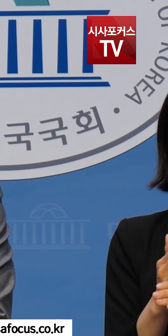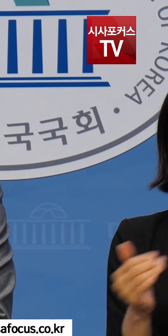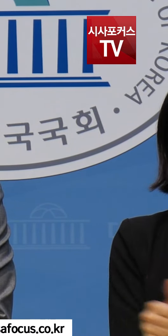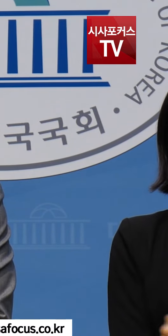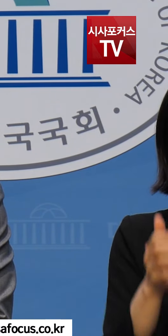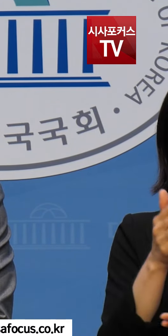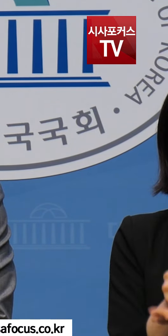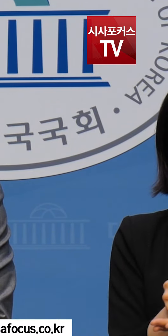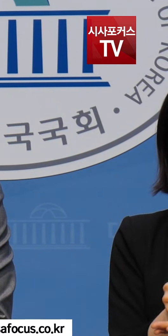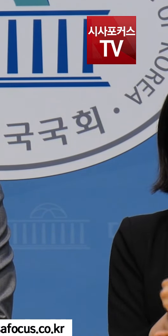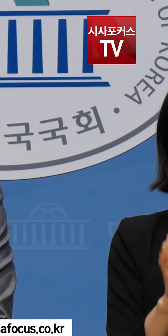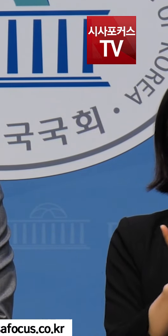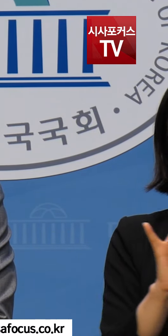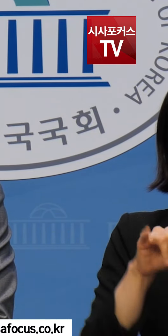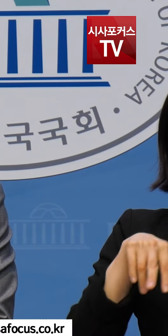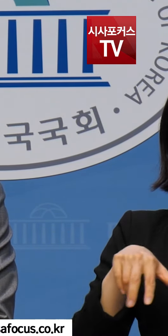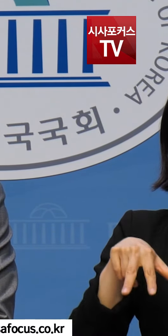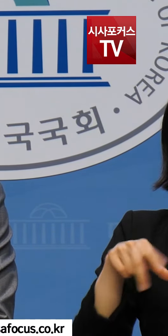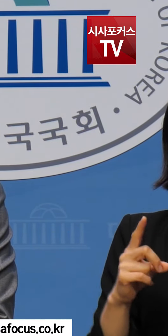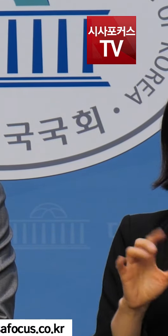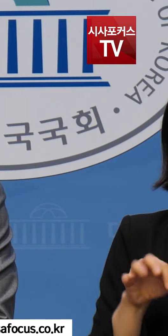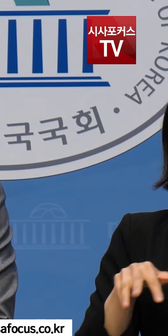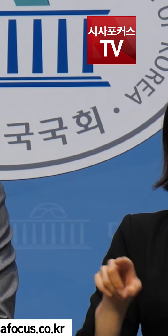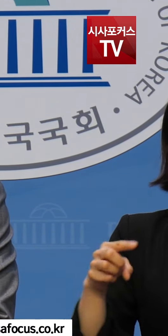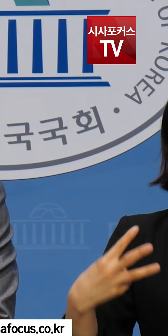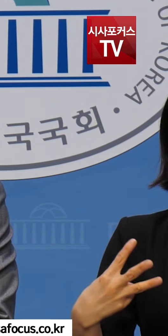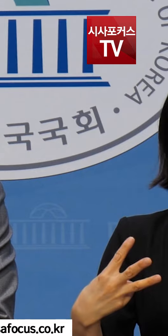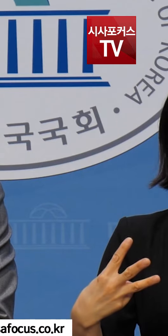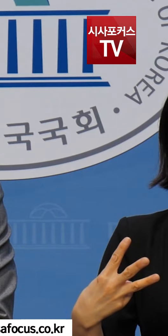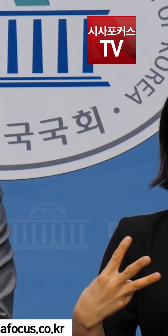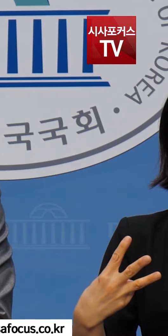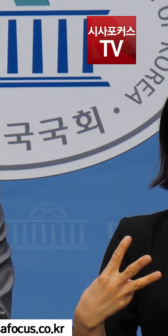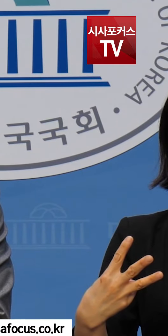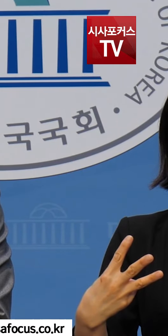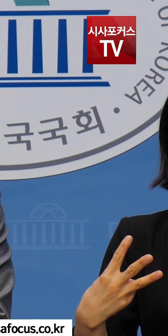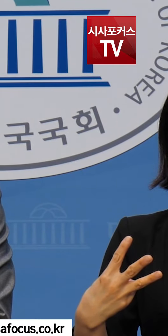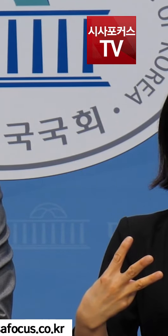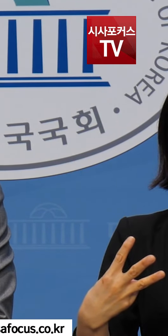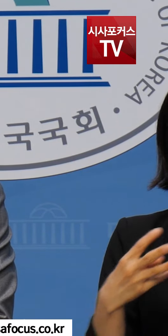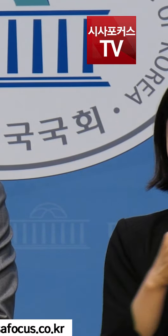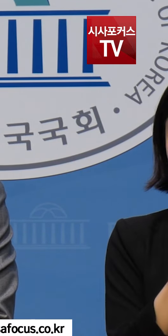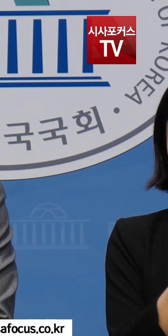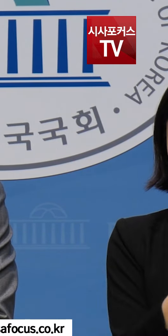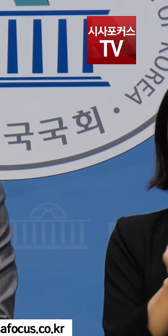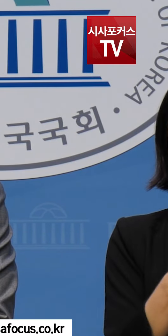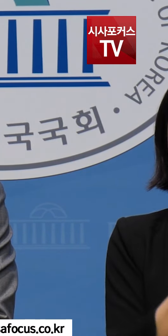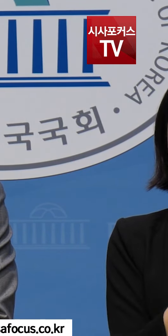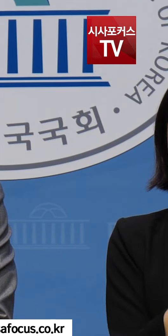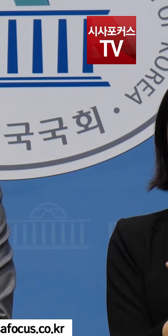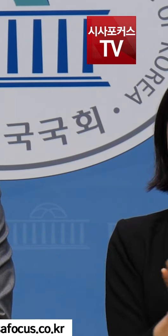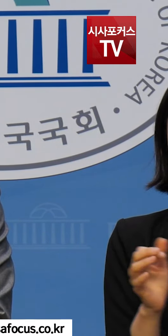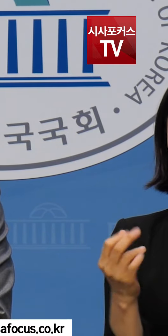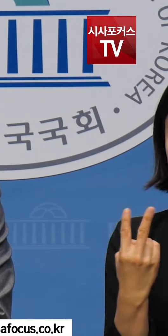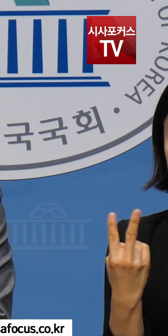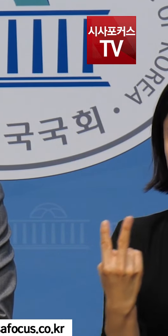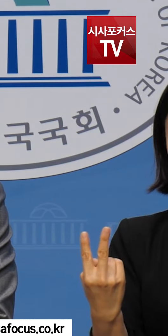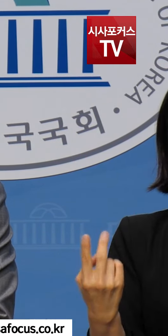위원장님, 여한훈 공동위원장님 참석하셨는데 이한철 공동위원장님은 현재